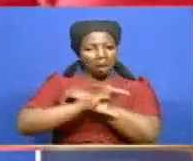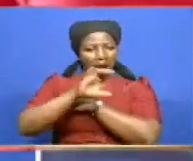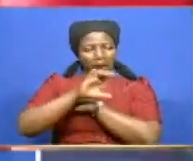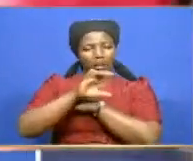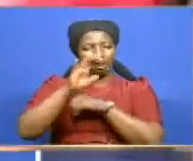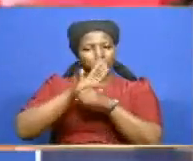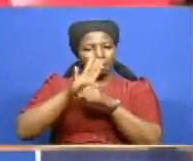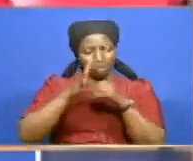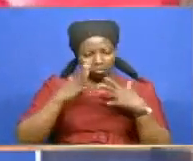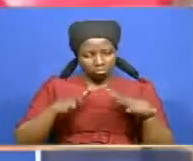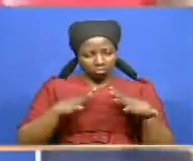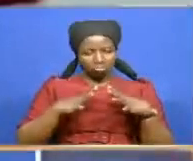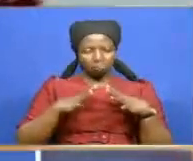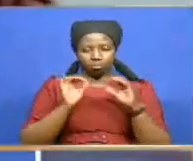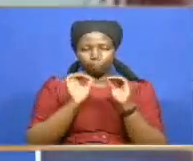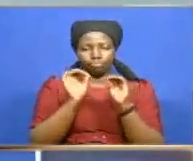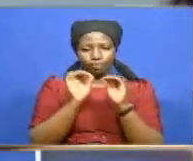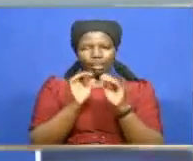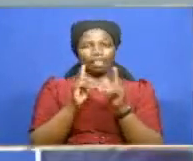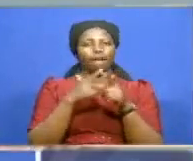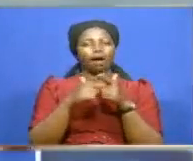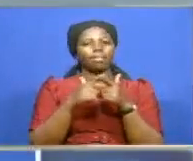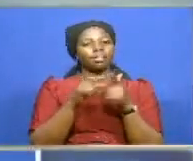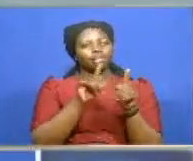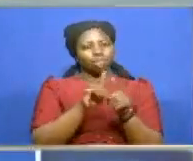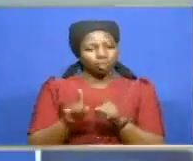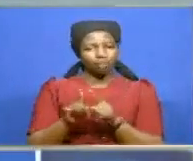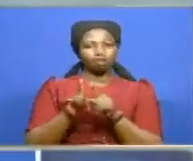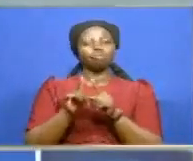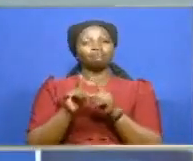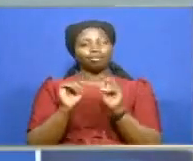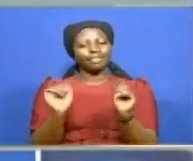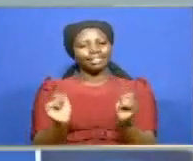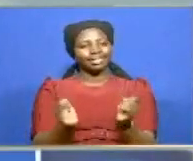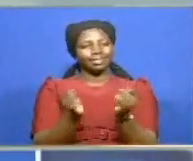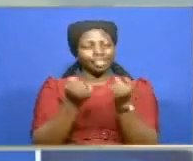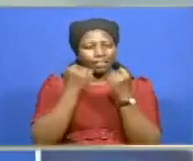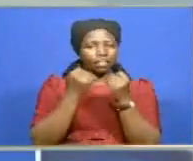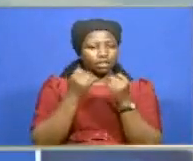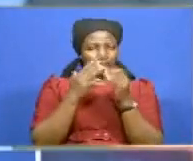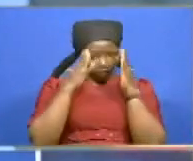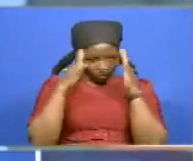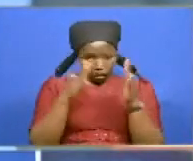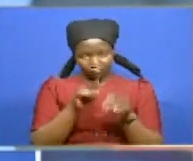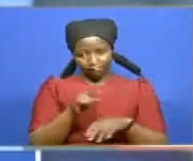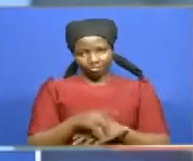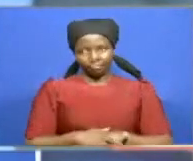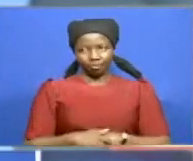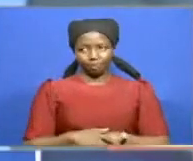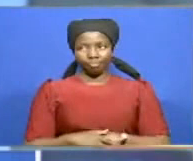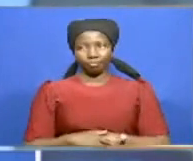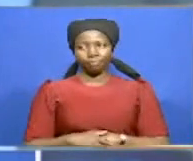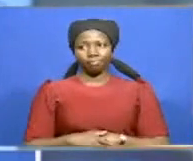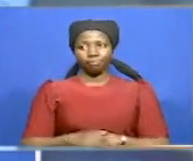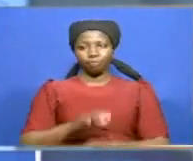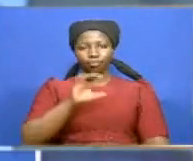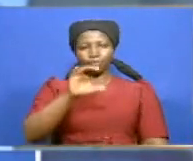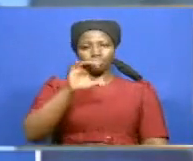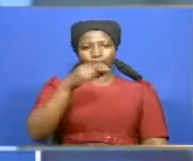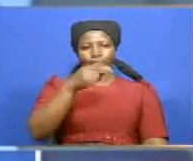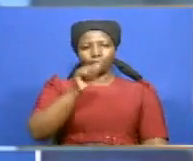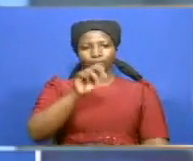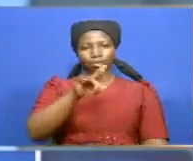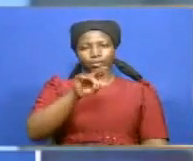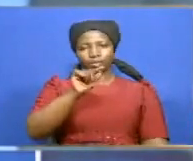wao. Hali hii imelazimu shirika hilo kuanzisha huduma isiyo na mpangilio maalum. Charter is not a new thing in Kenya,